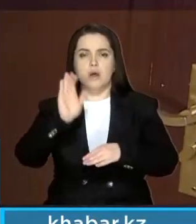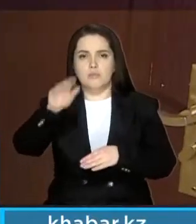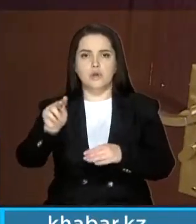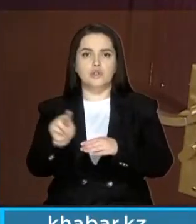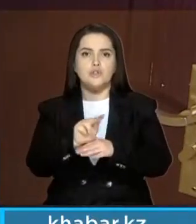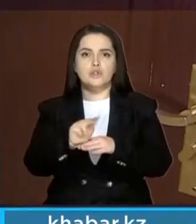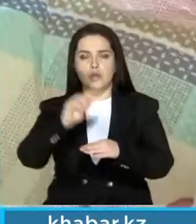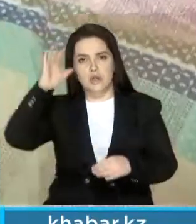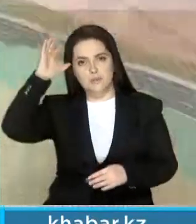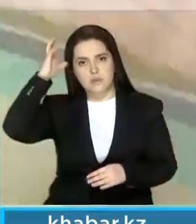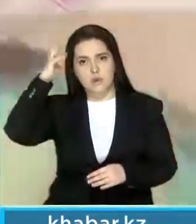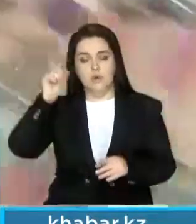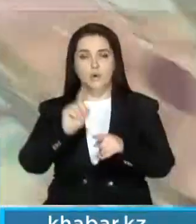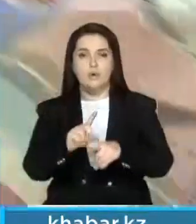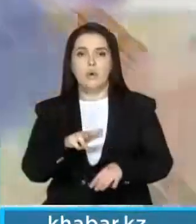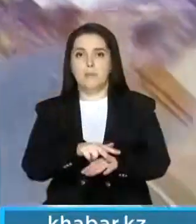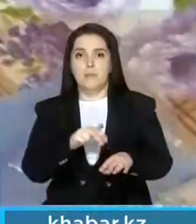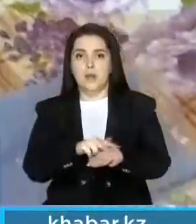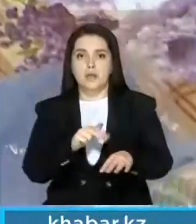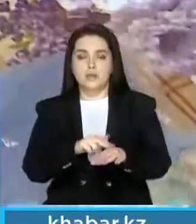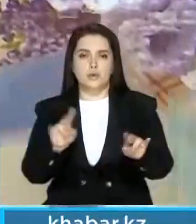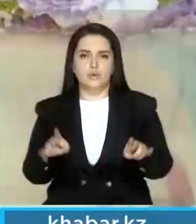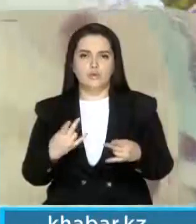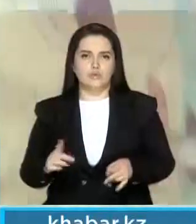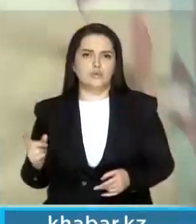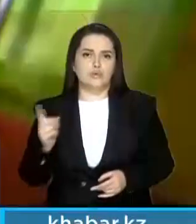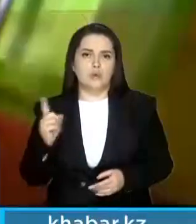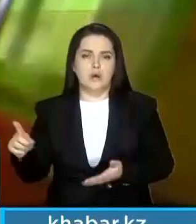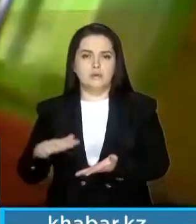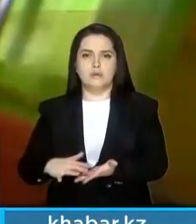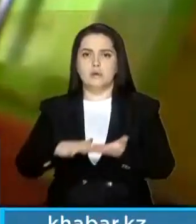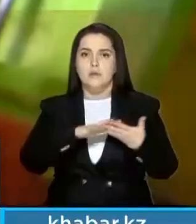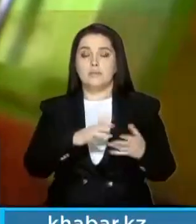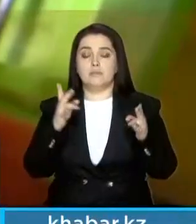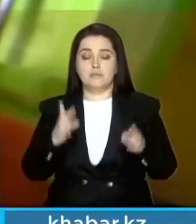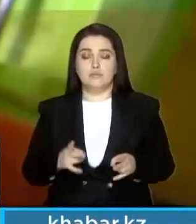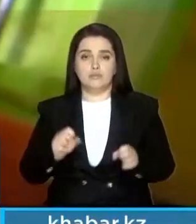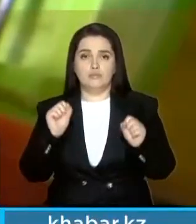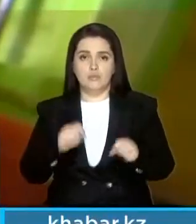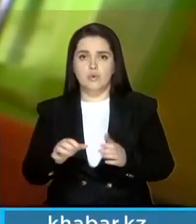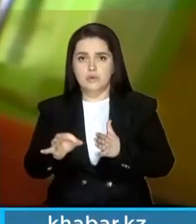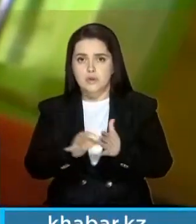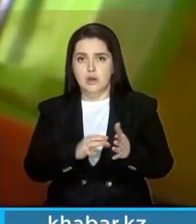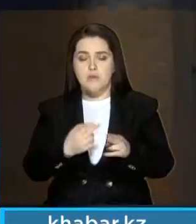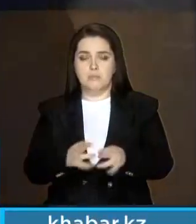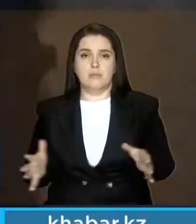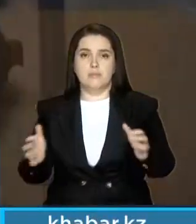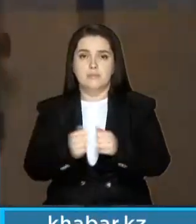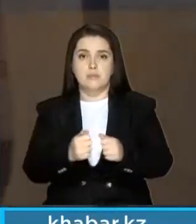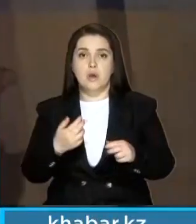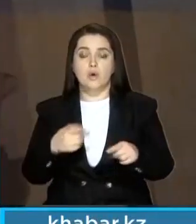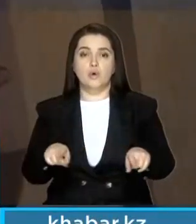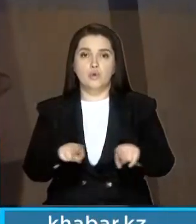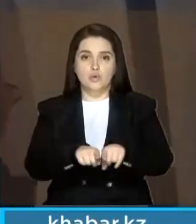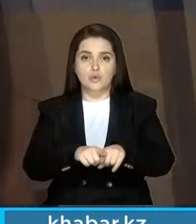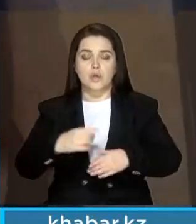психологам. Помимо этого, полиции больше не нужно будет ждать заявления от жертвы для возбуждения дела. Также вводится